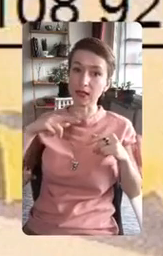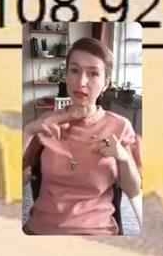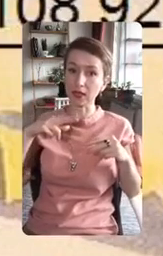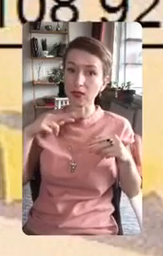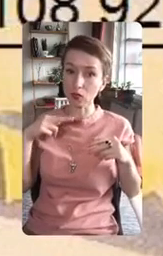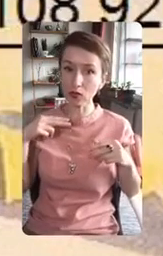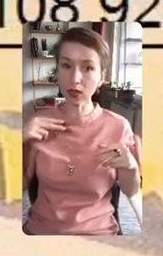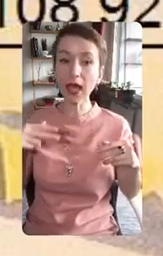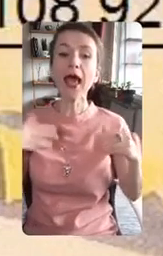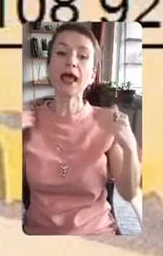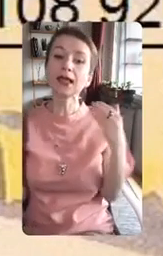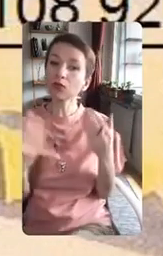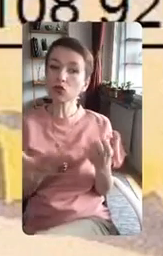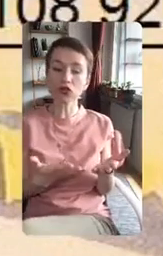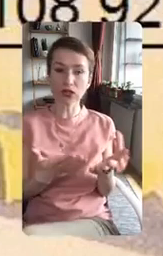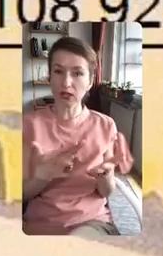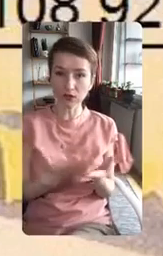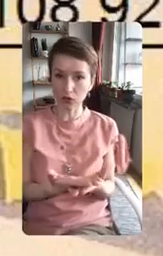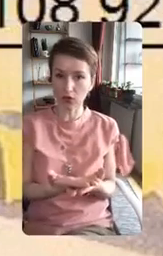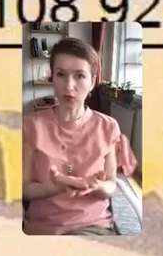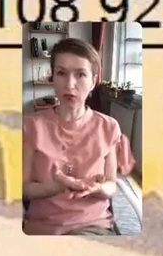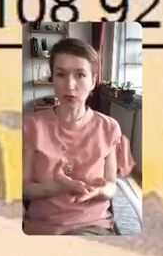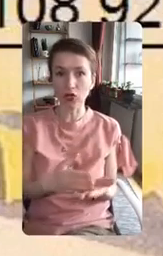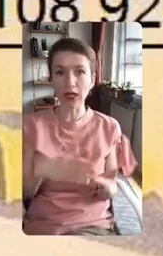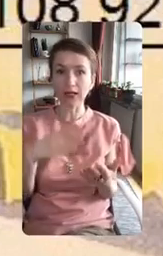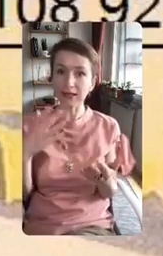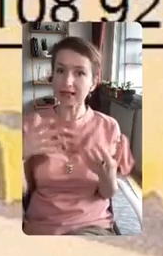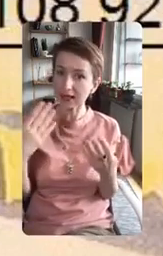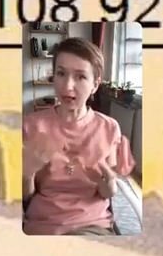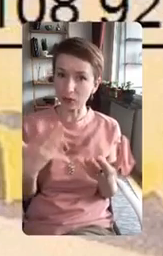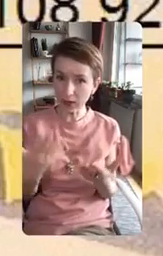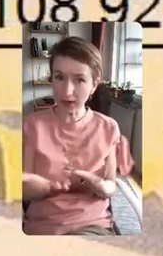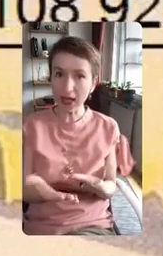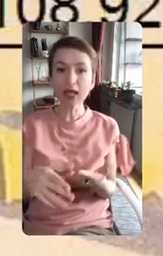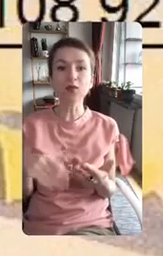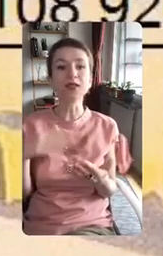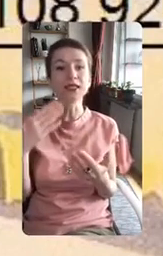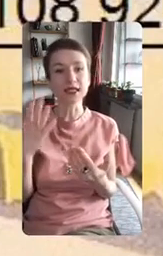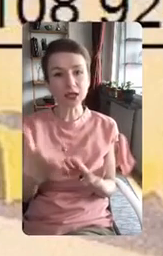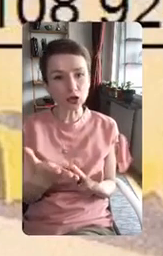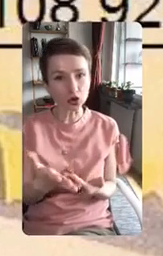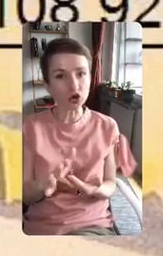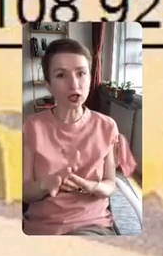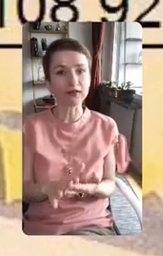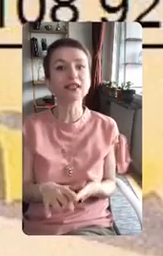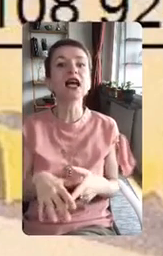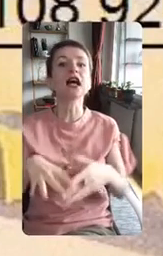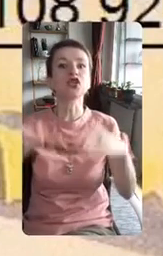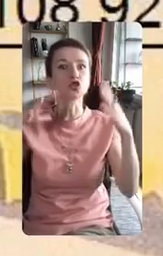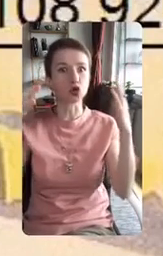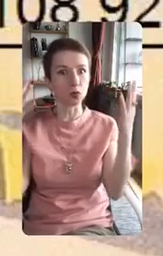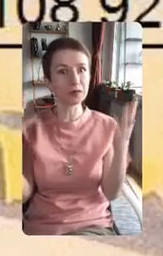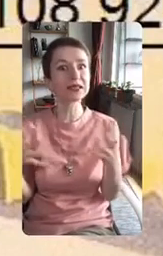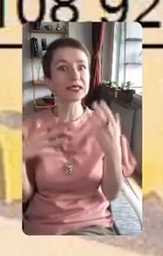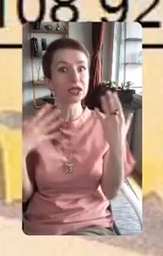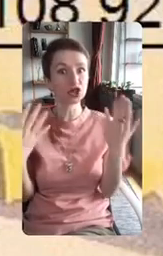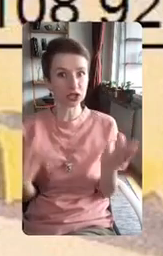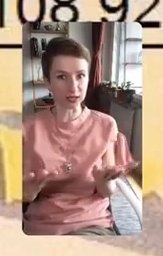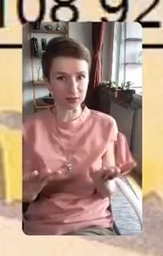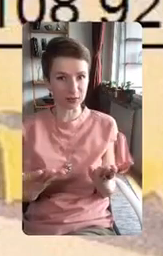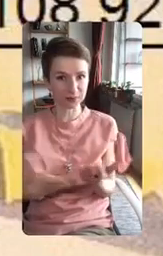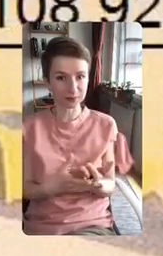надо подрезать какие-то кусты, это не может сделать дворник, потому что это национальный парк, и подрезать должен человек с